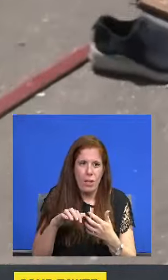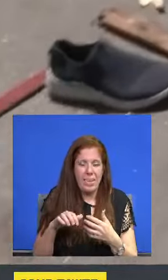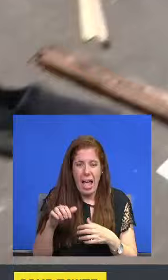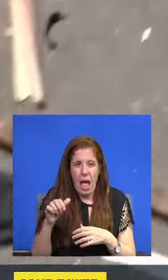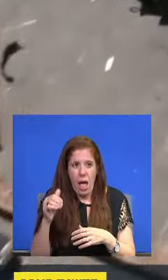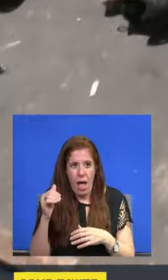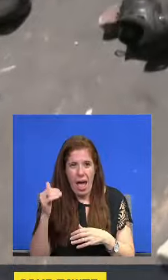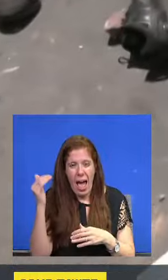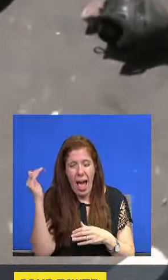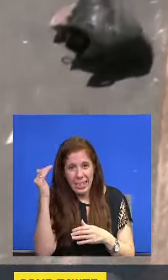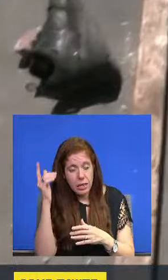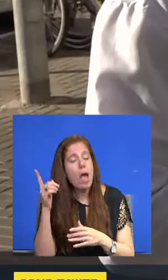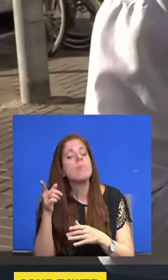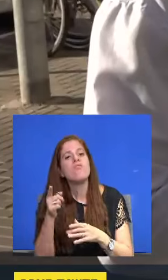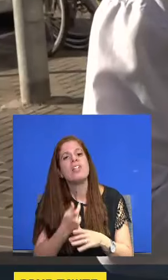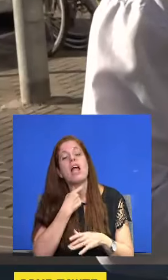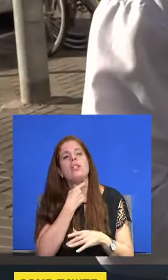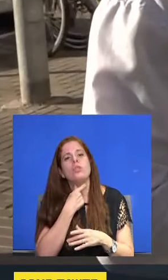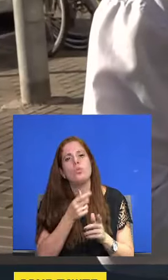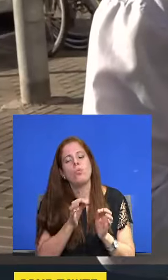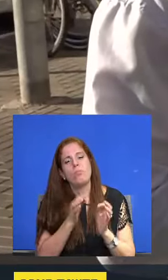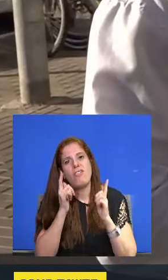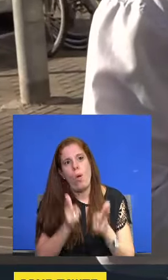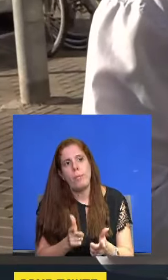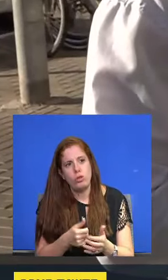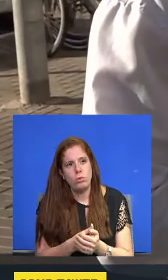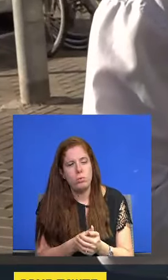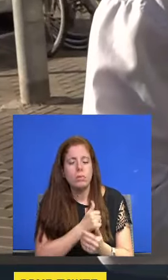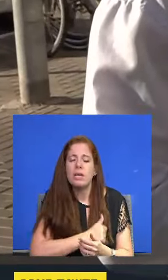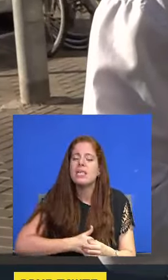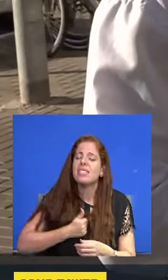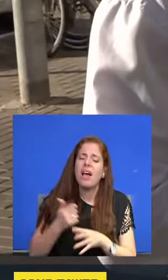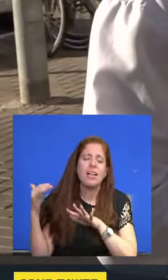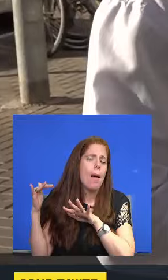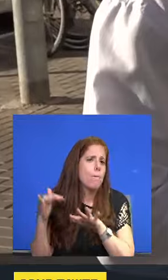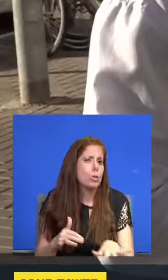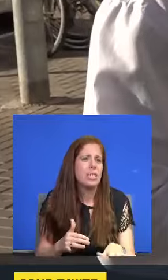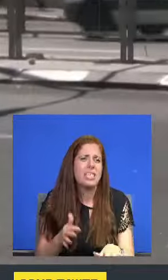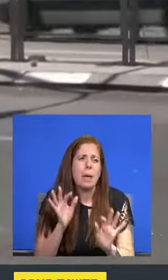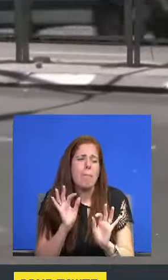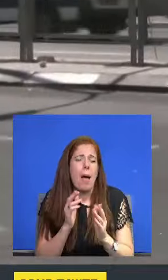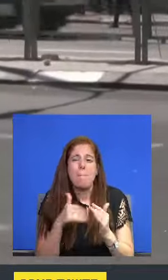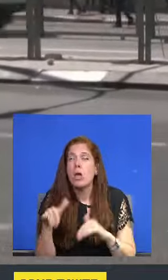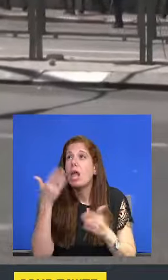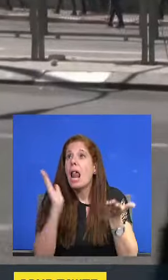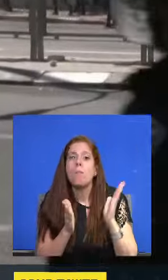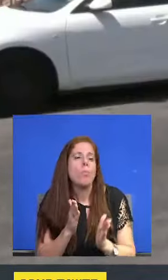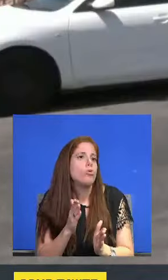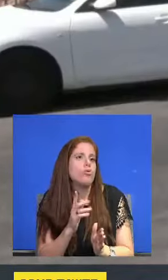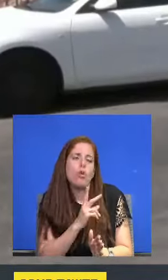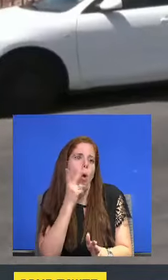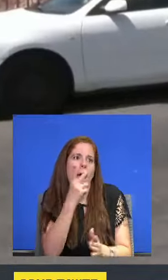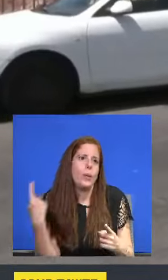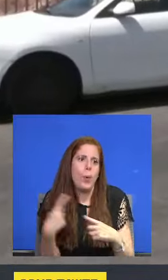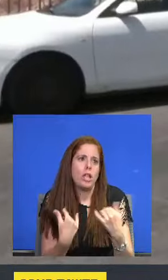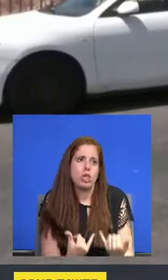ונאלצו לפתוח באש. לצערי, ההמון שהגיע, הגיע ברמה של רף של אלימות שלא נתקלנו בו עד עכשיו. כל הפעלת